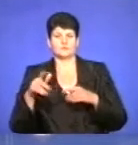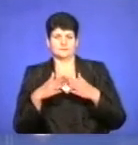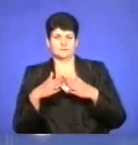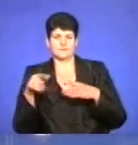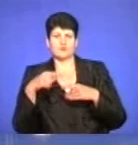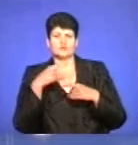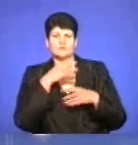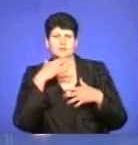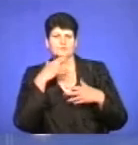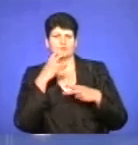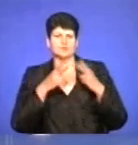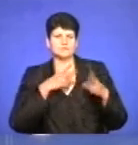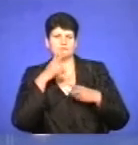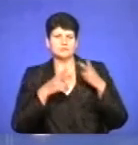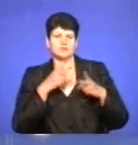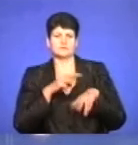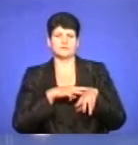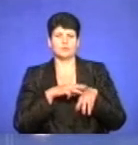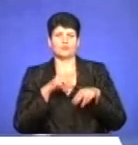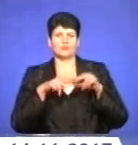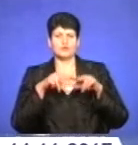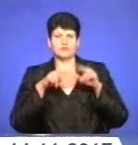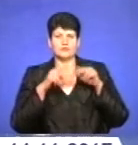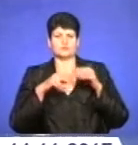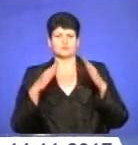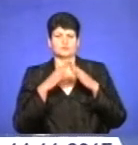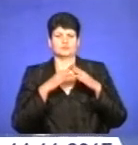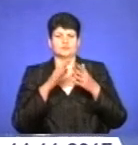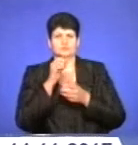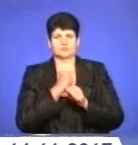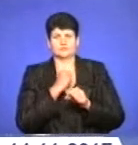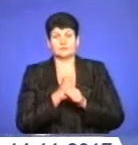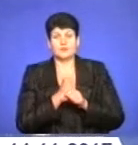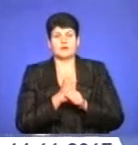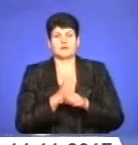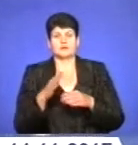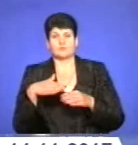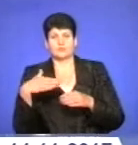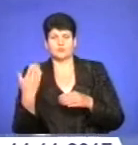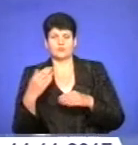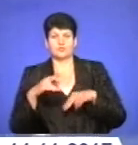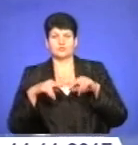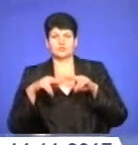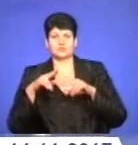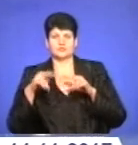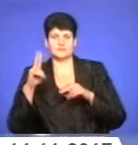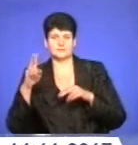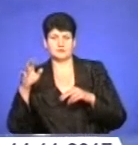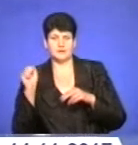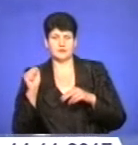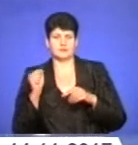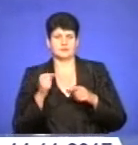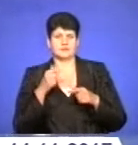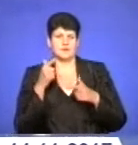до правоохоронних органів, будівництво багатоповерхівки продовжується, а з боку забудовника лунають погрози. Представники забудовника